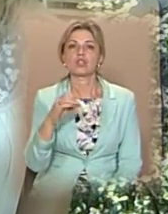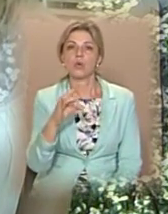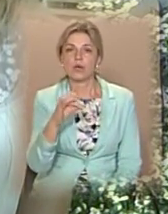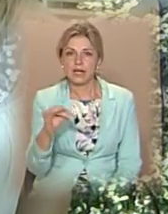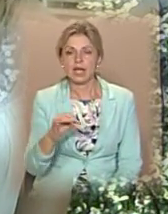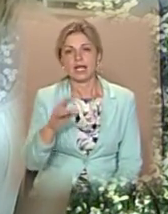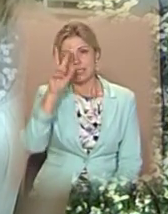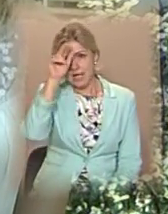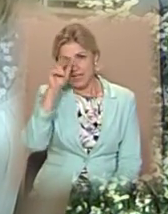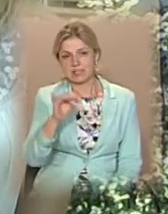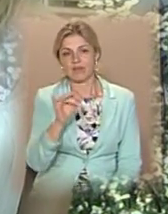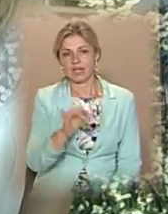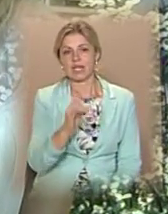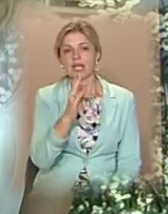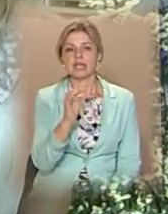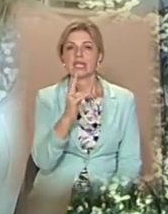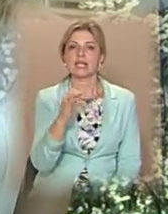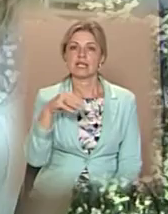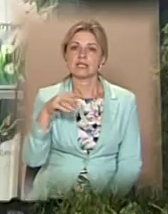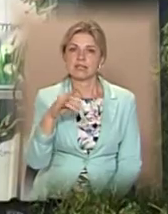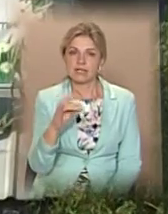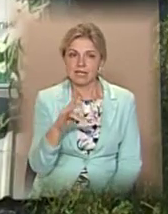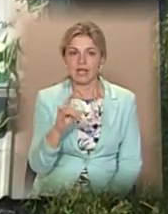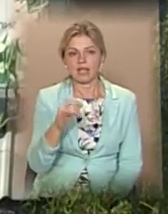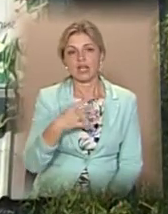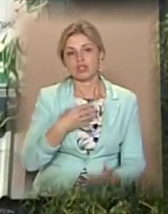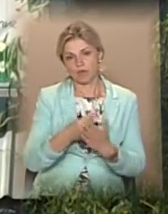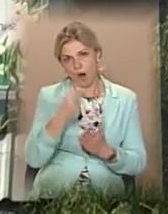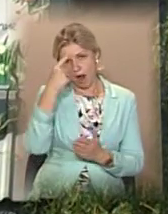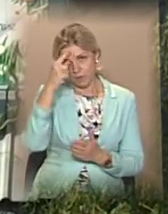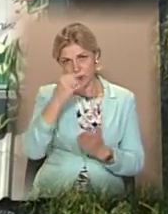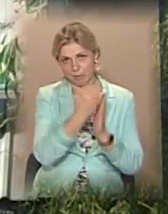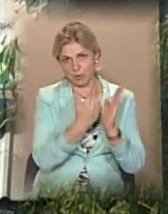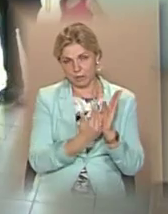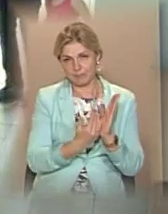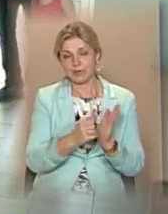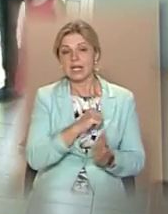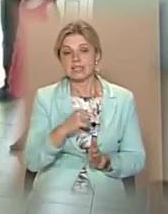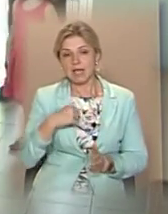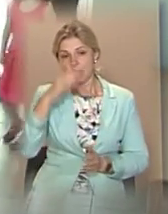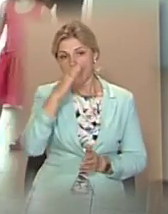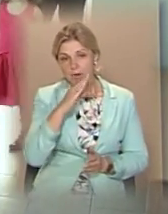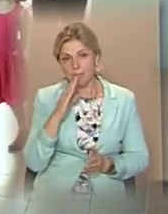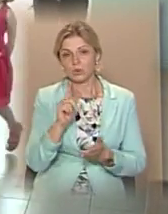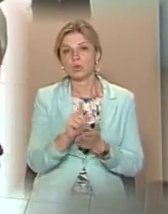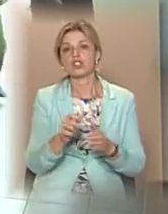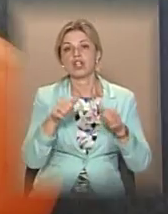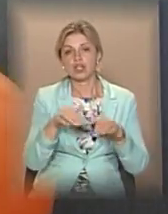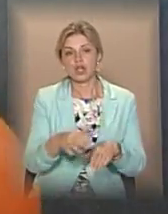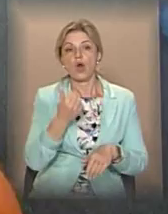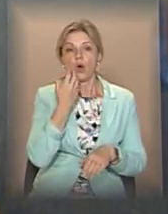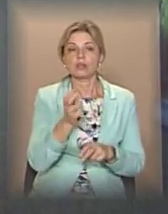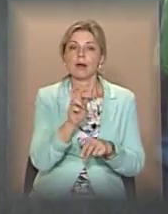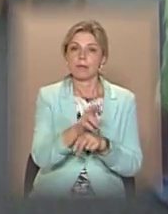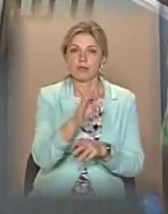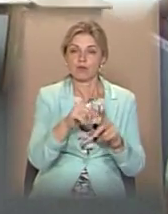Нікітіних і наших авторських програм. Самі батьки повинні вирішити, коли піти з дитиною до школи – на півроку, на рік або на